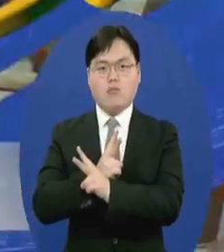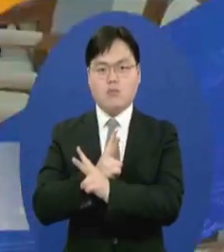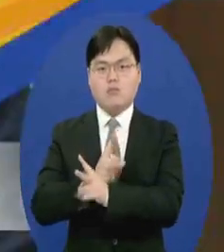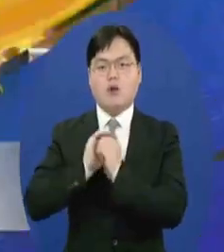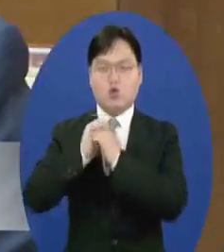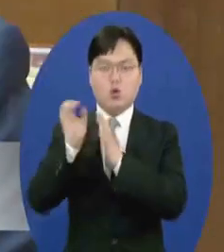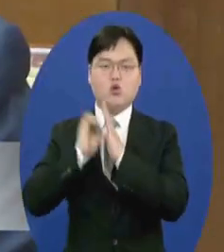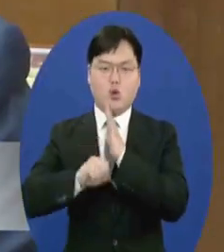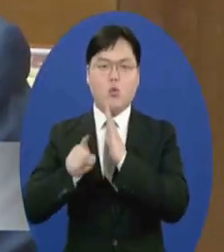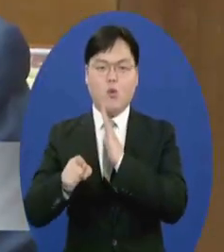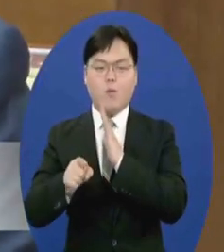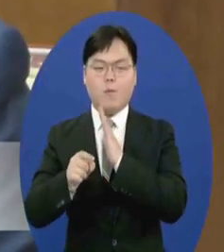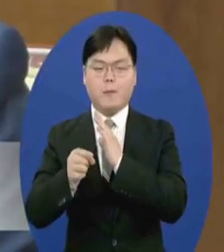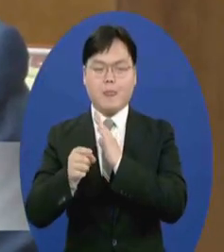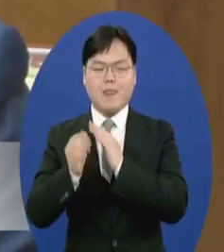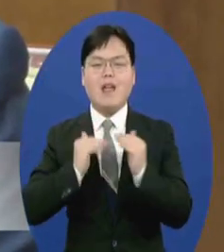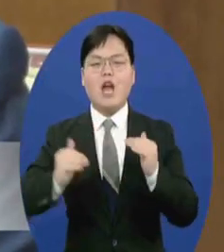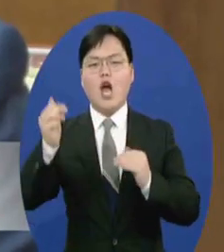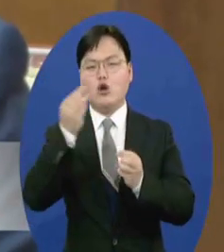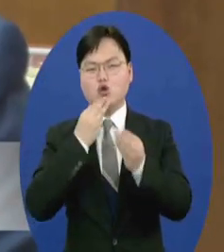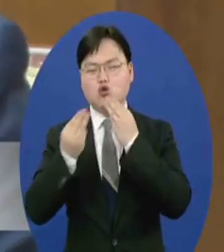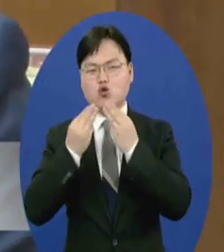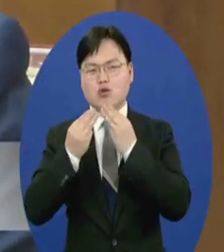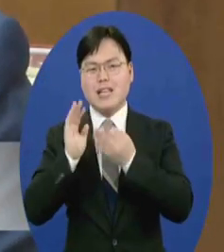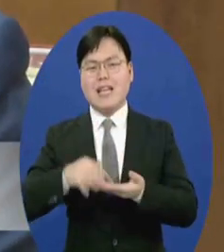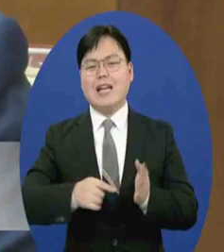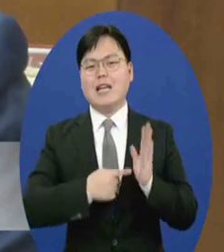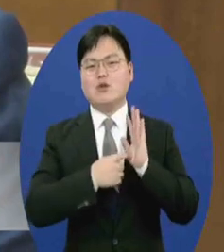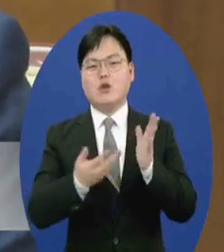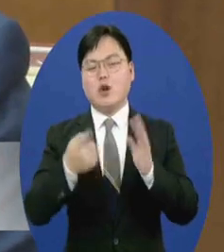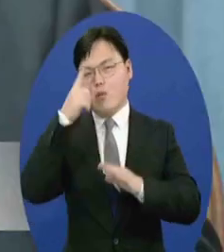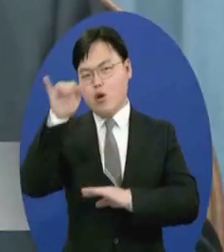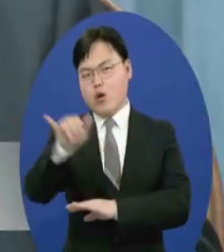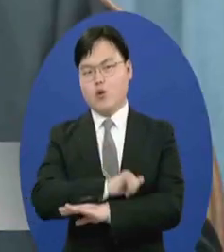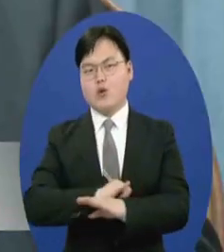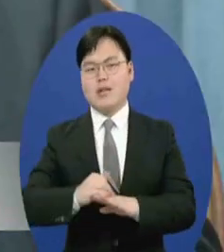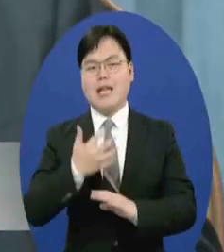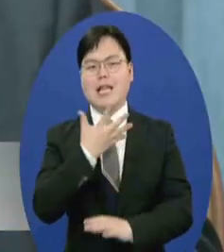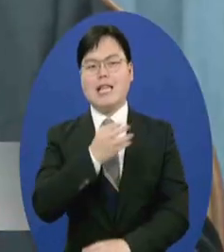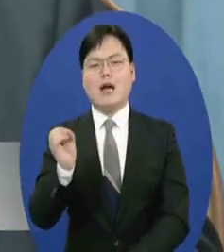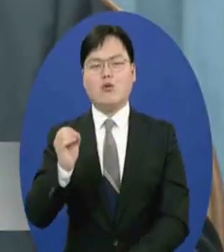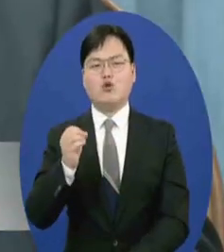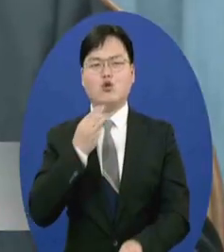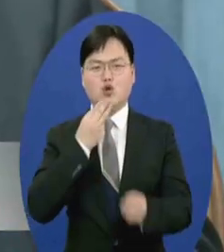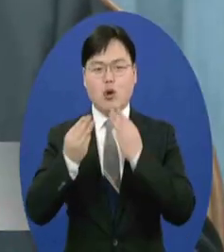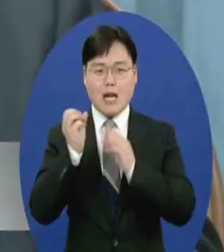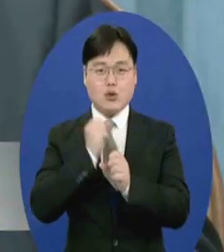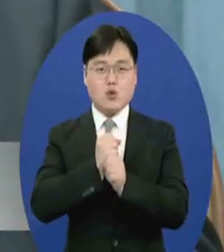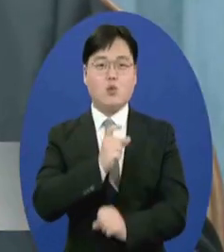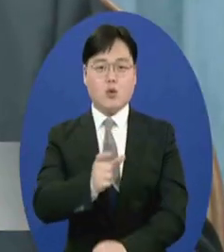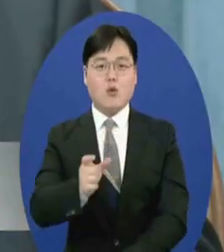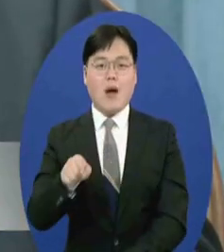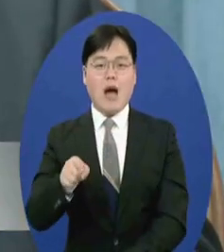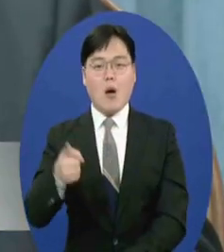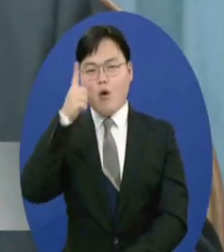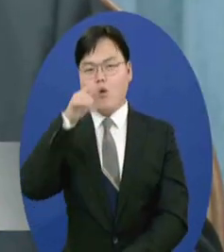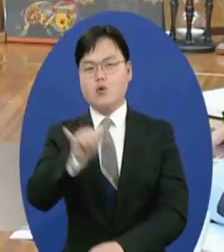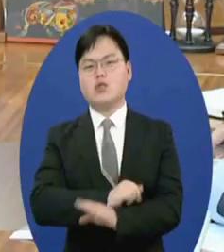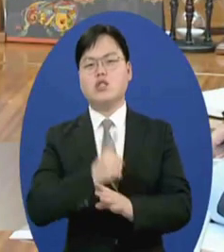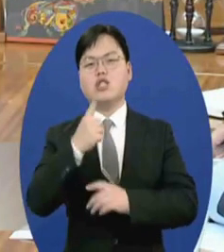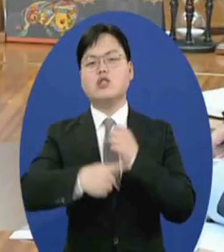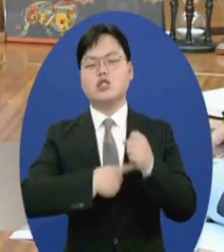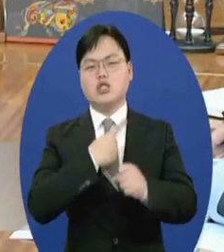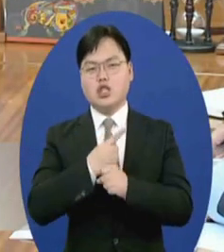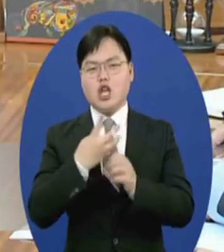прокурорт загсан байна. Улсын Дээд Шүүхийн Ерөнхий Шүүгч Ган Зоригийн танилцуулснаар манай улсад 500 гаруй шүүгч ажиллаж байна. Тэд улсын хэмжээнд